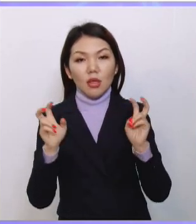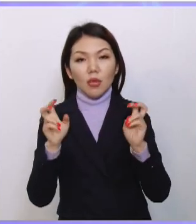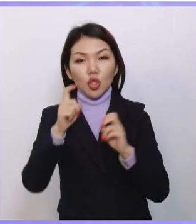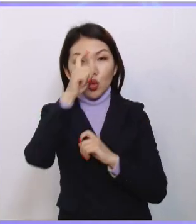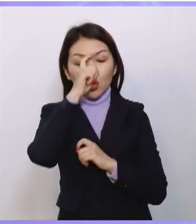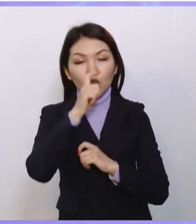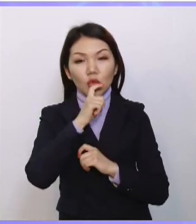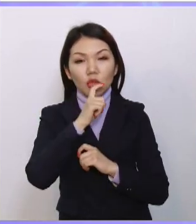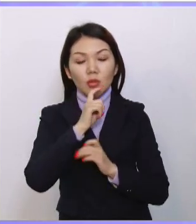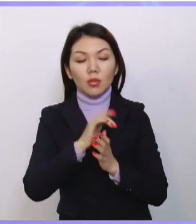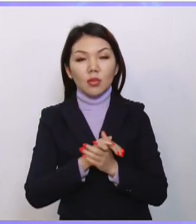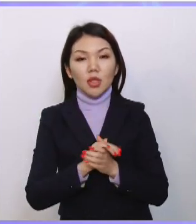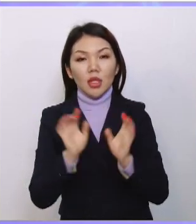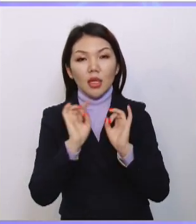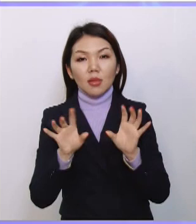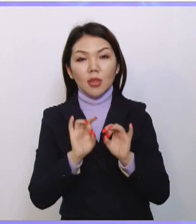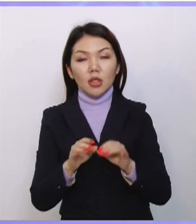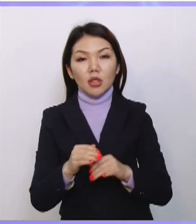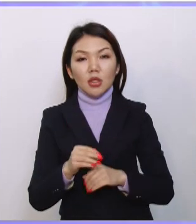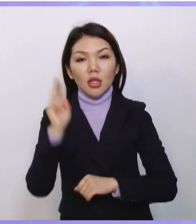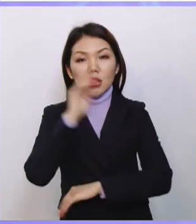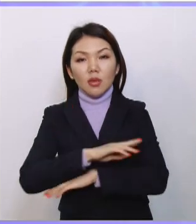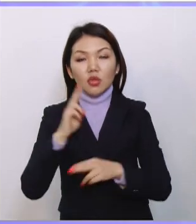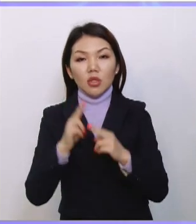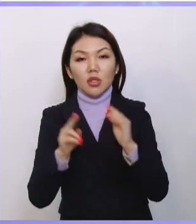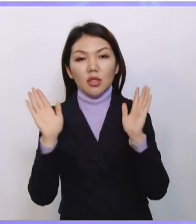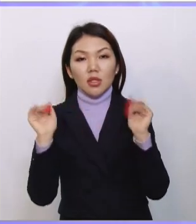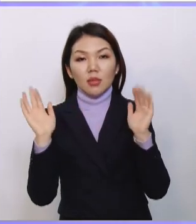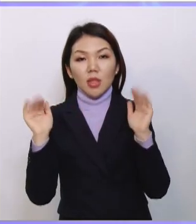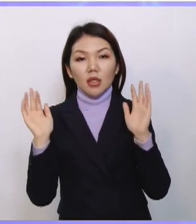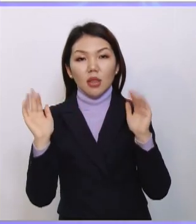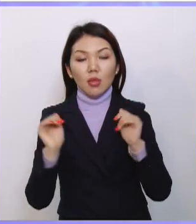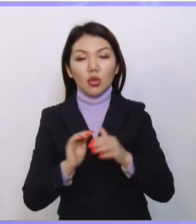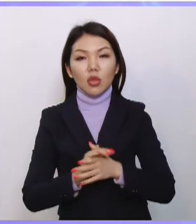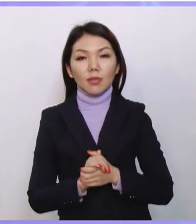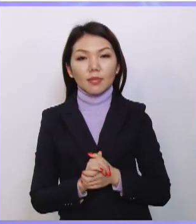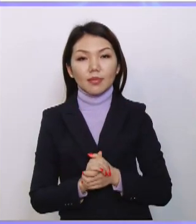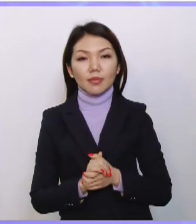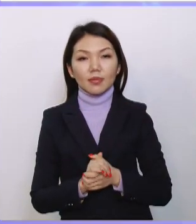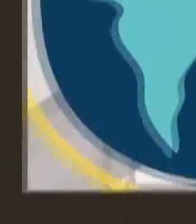Ушуну менен сабак соңуна чыкты. Саламатта болгула.